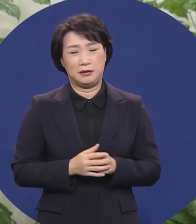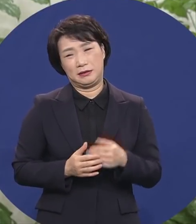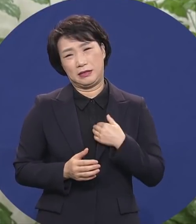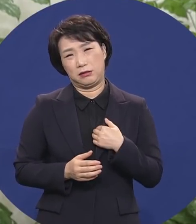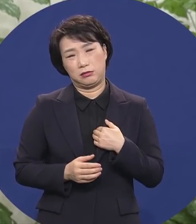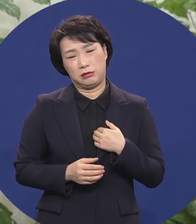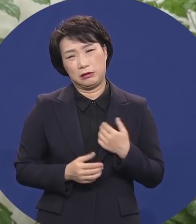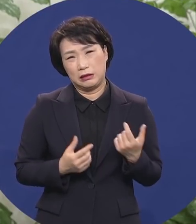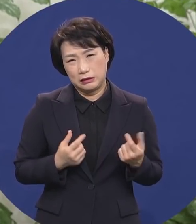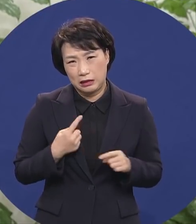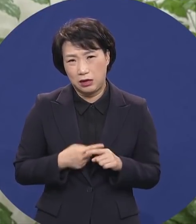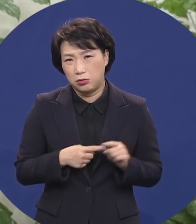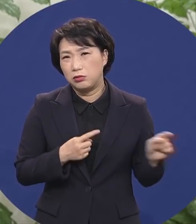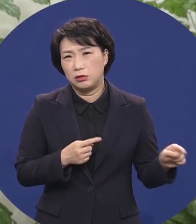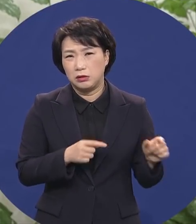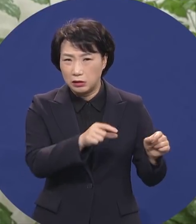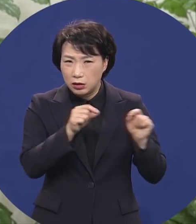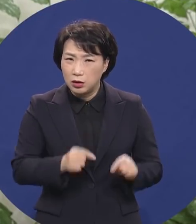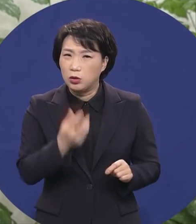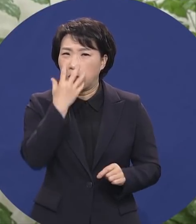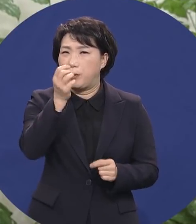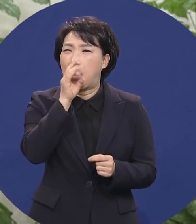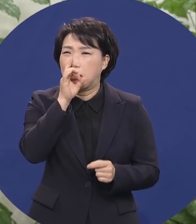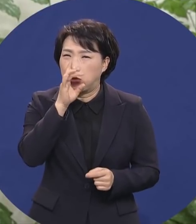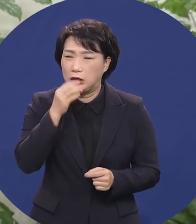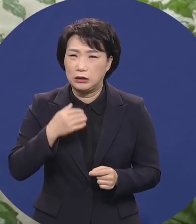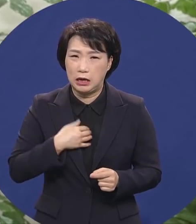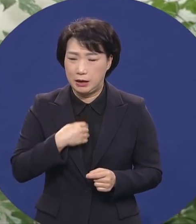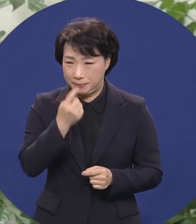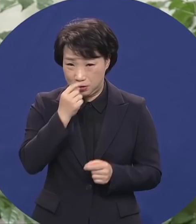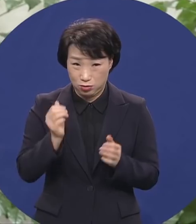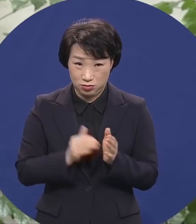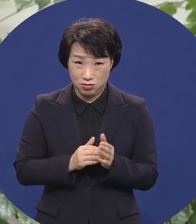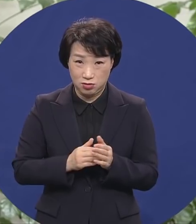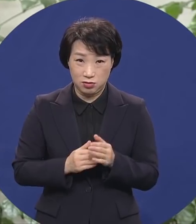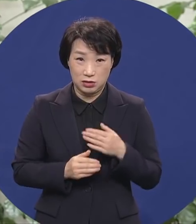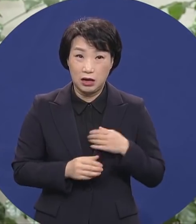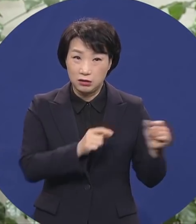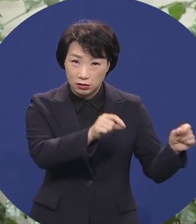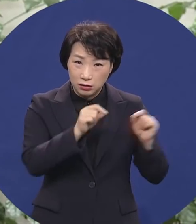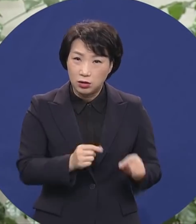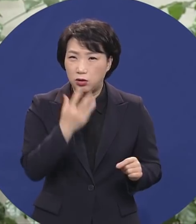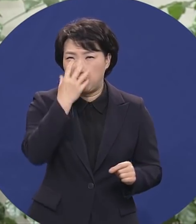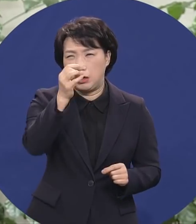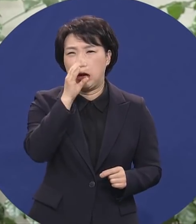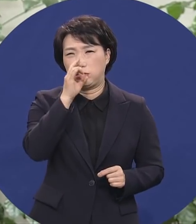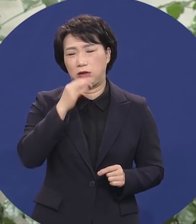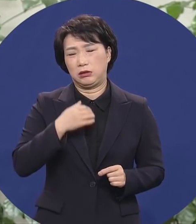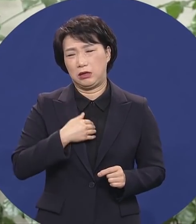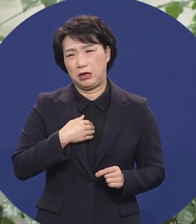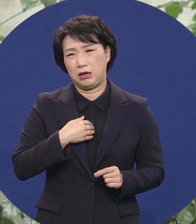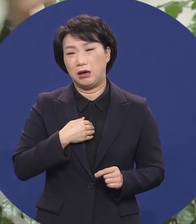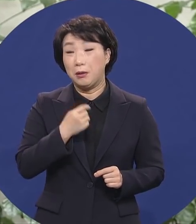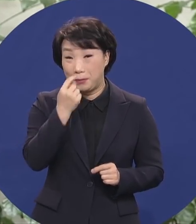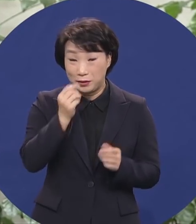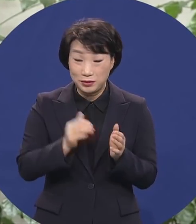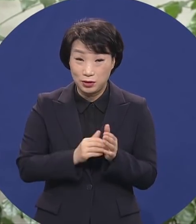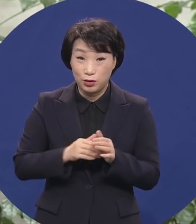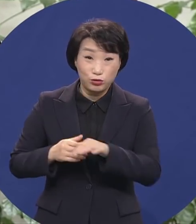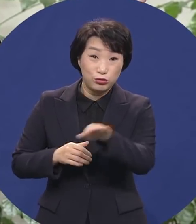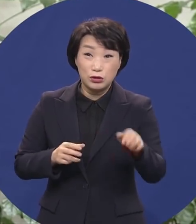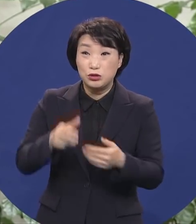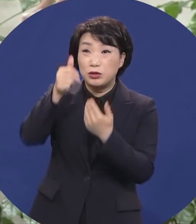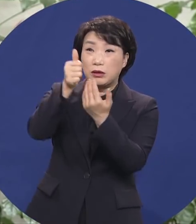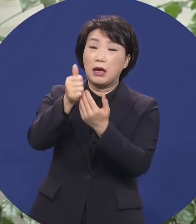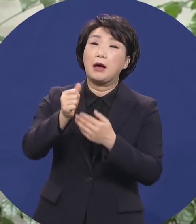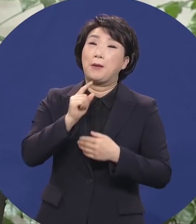나도 저렇게 교만하면 안 되지. 나도 저렇게 건방지면 안 되지. 우린 주님 앞에 오직